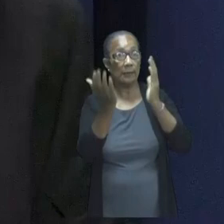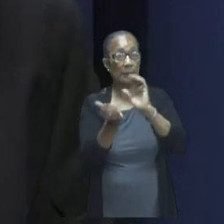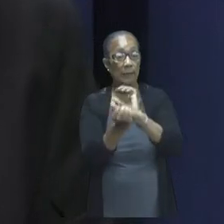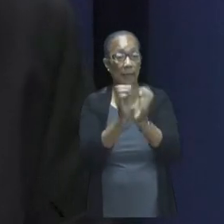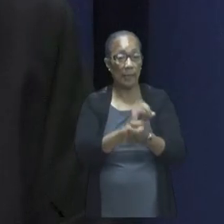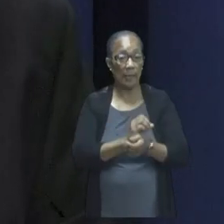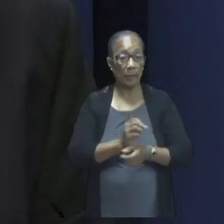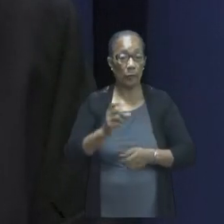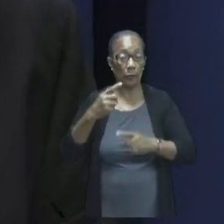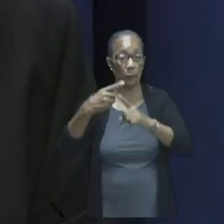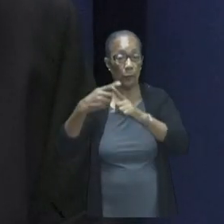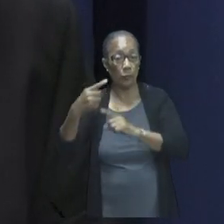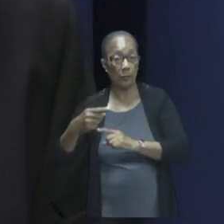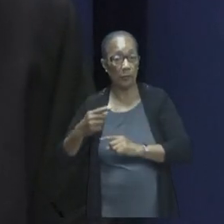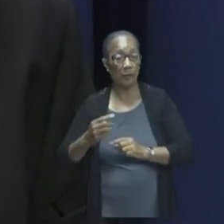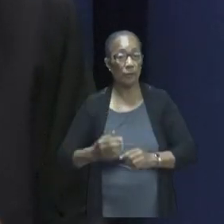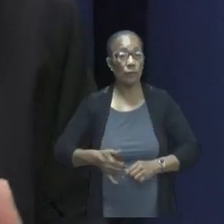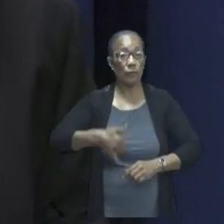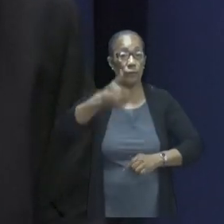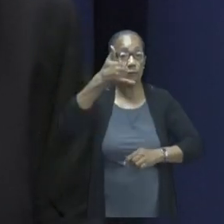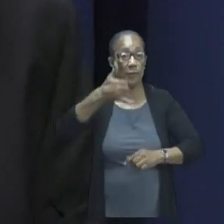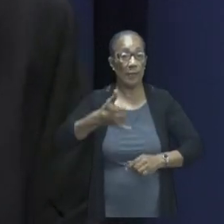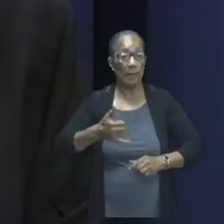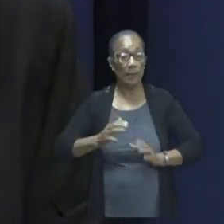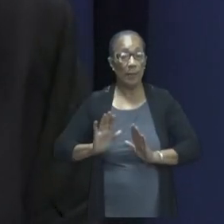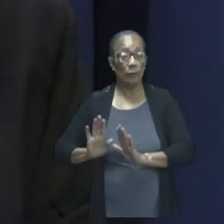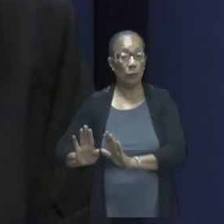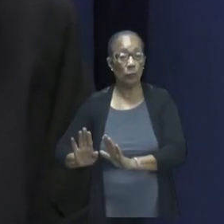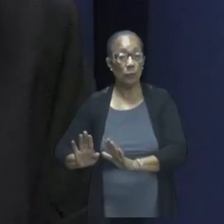uitstoten dan zou absorberen